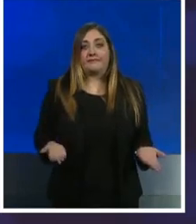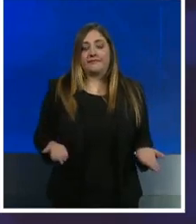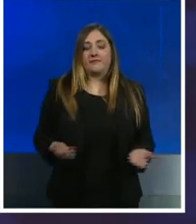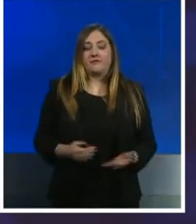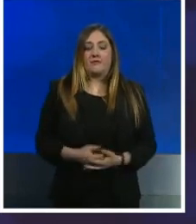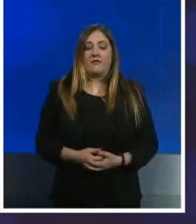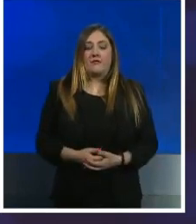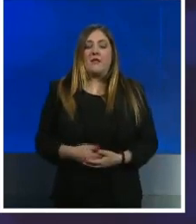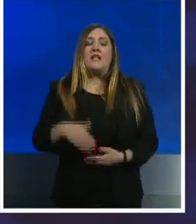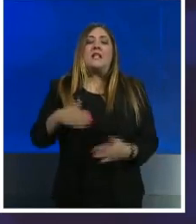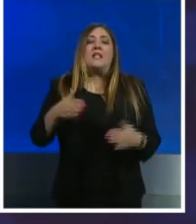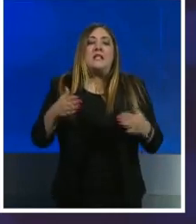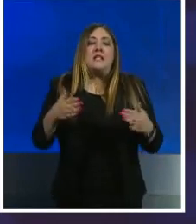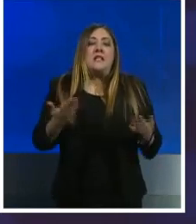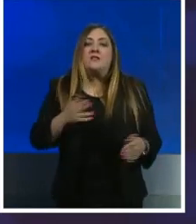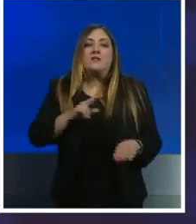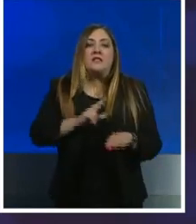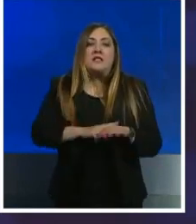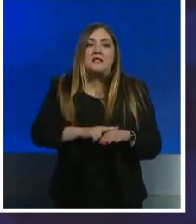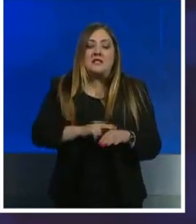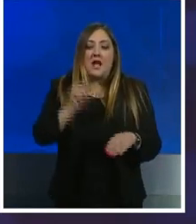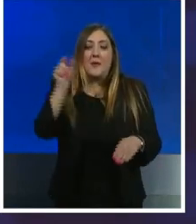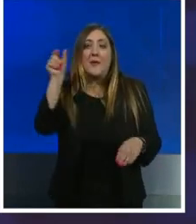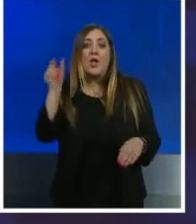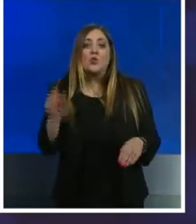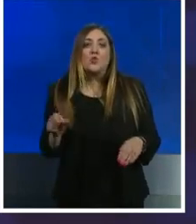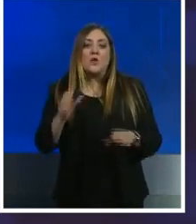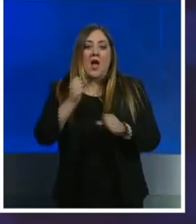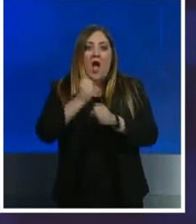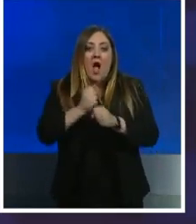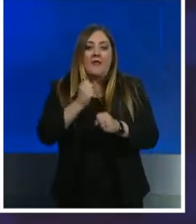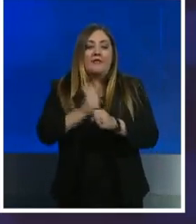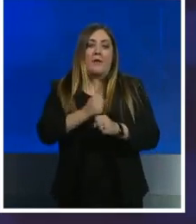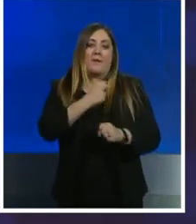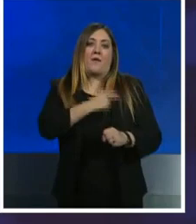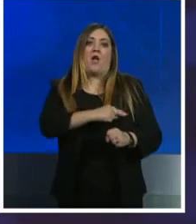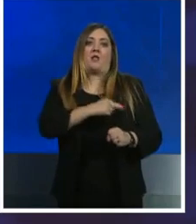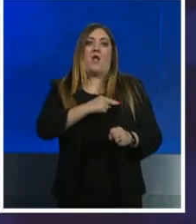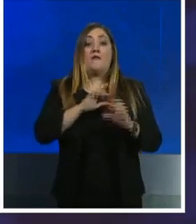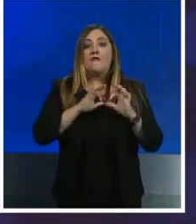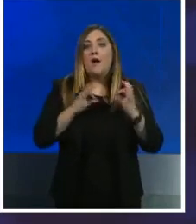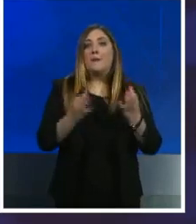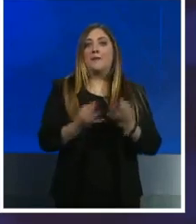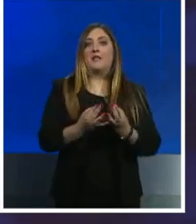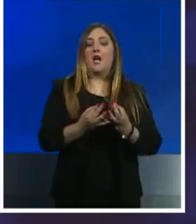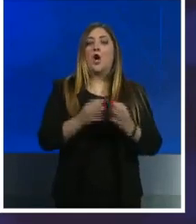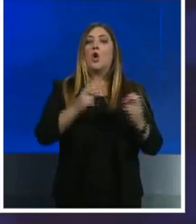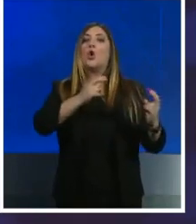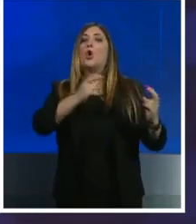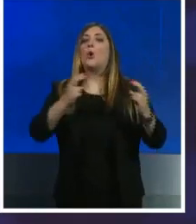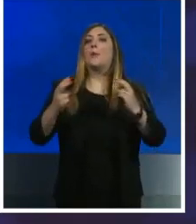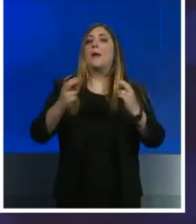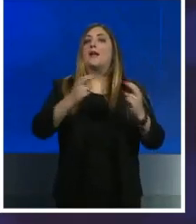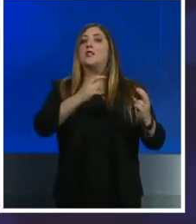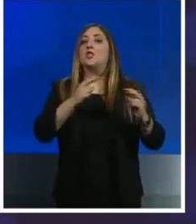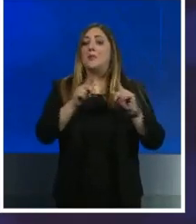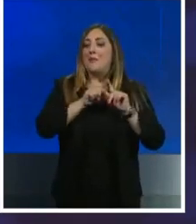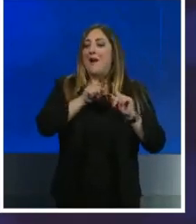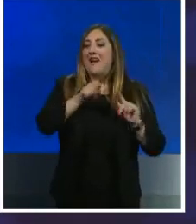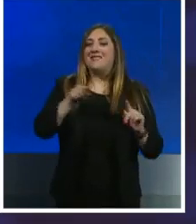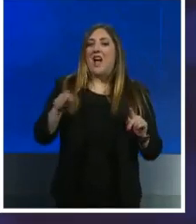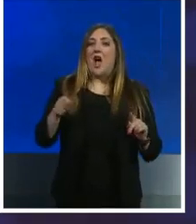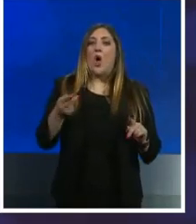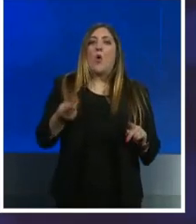Kif jista' l-ħaddiem Malti b'familja jikkompeti ma' nies li jaħdmu bi spejjeż